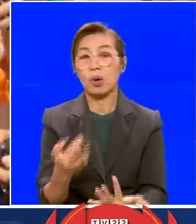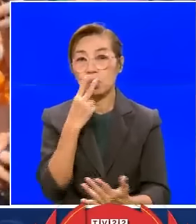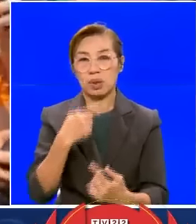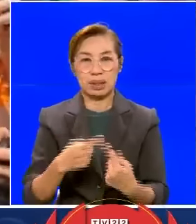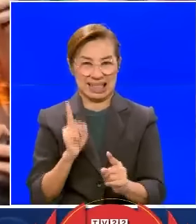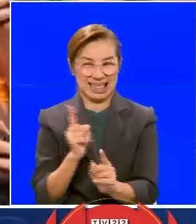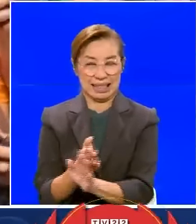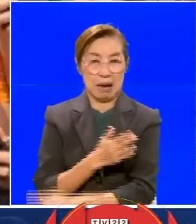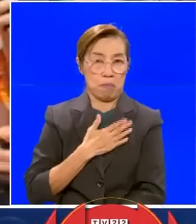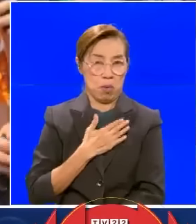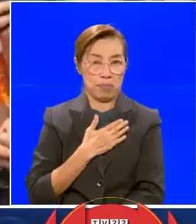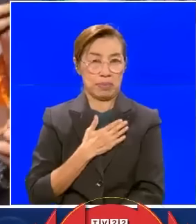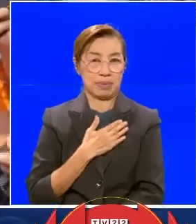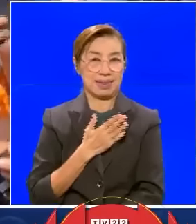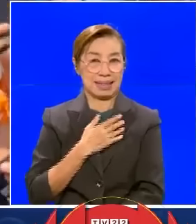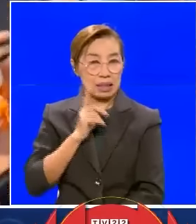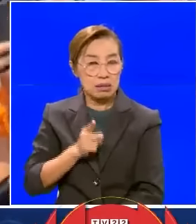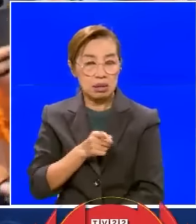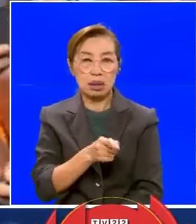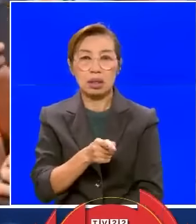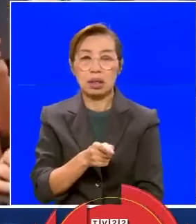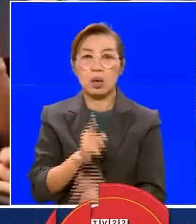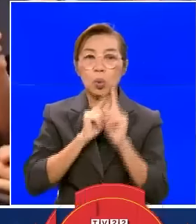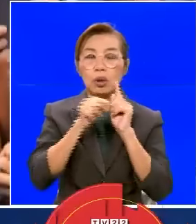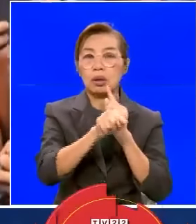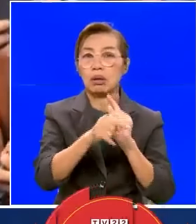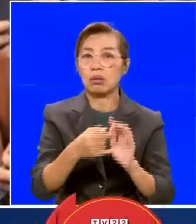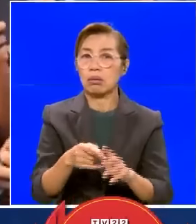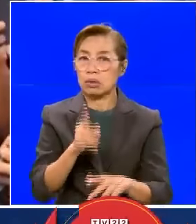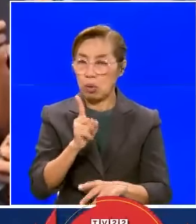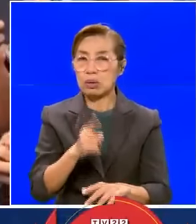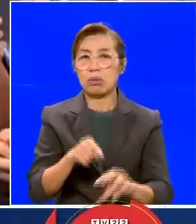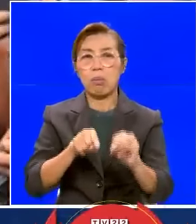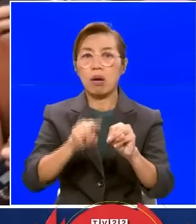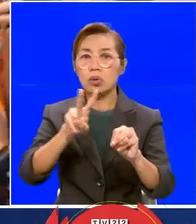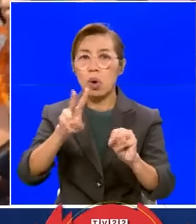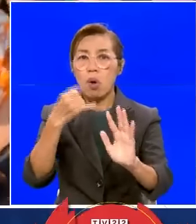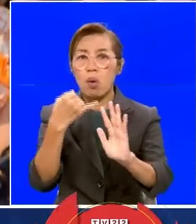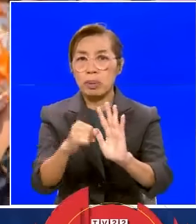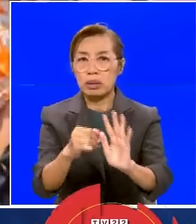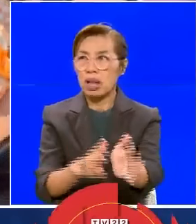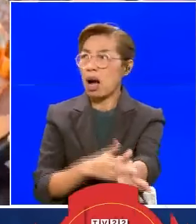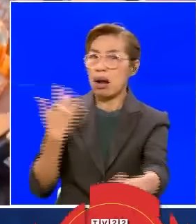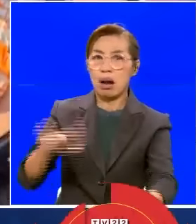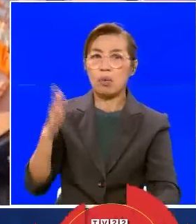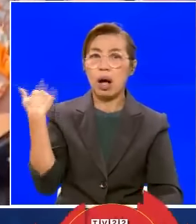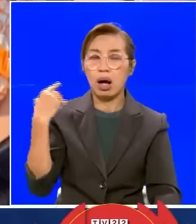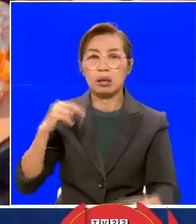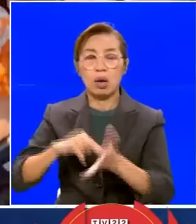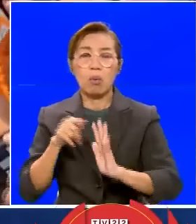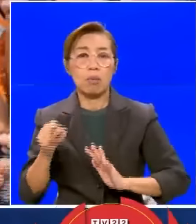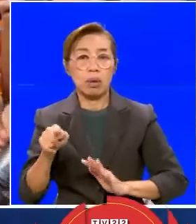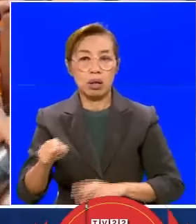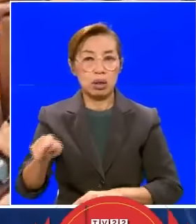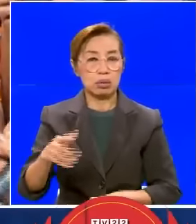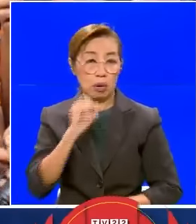าว่าเออความผิดนี้มาหลายปีแล้วเรียกว่าความผิดใหม่หรือเปล่านะเพราะว่าพักโทษไปทำความผิดใหม่เขาบอกว่ามันเพิ่งเป็นการฟ้องอา